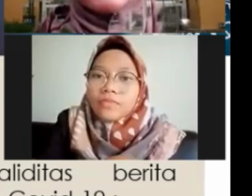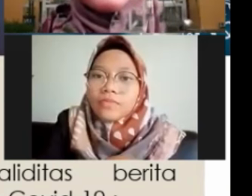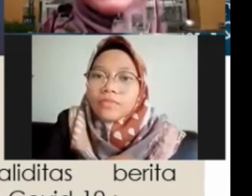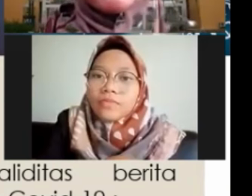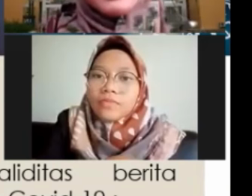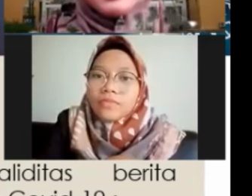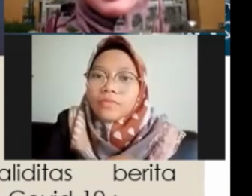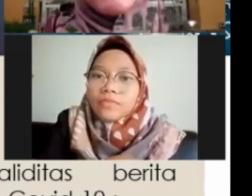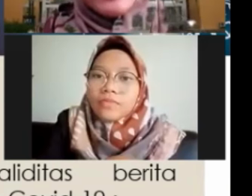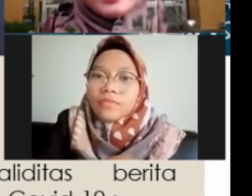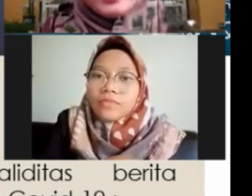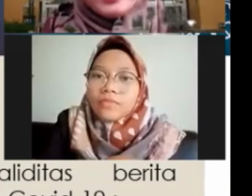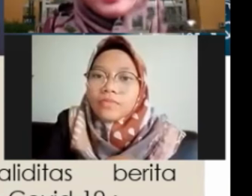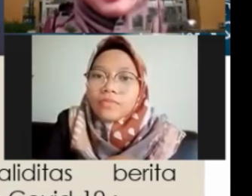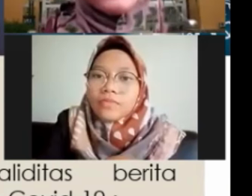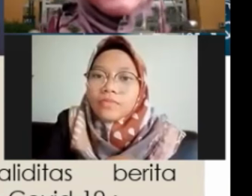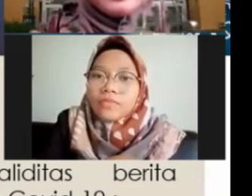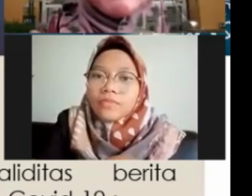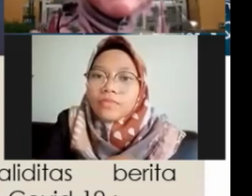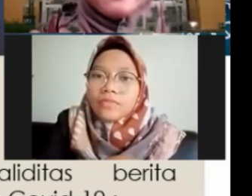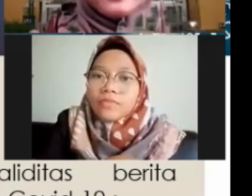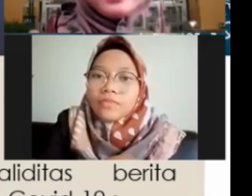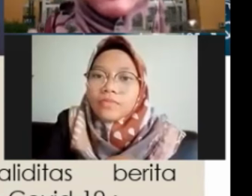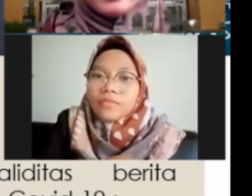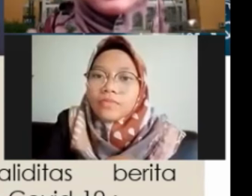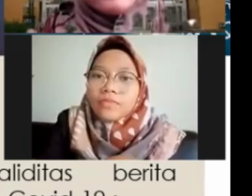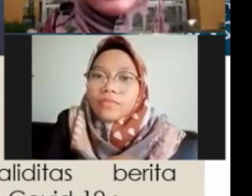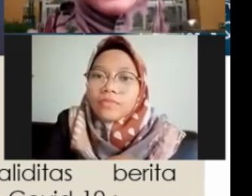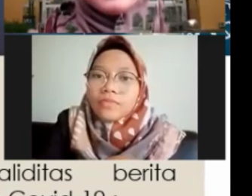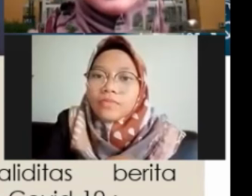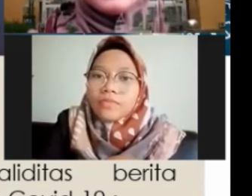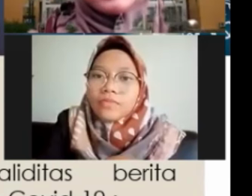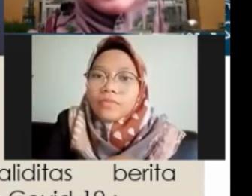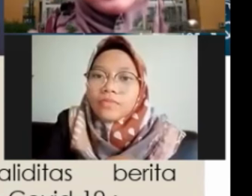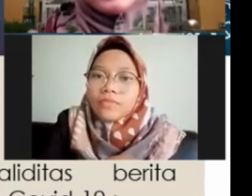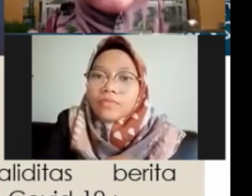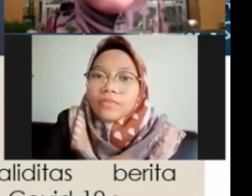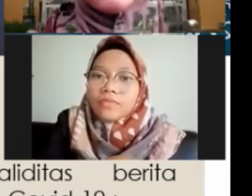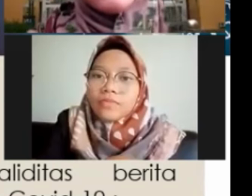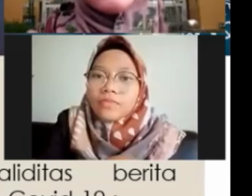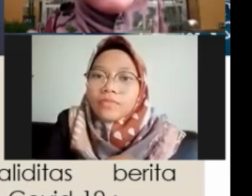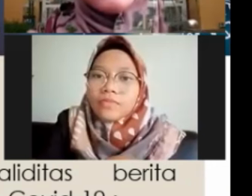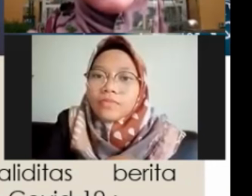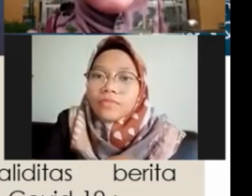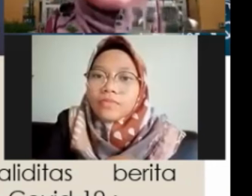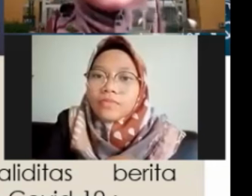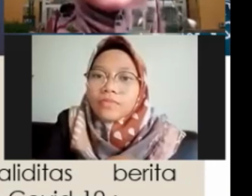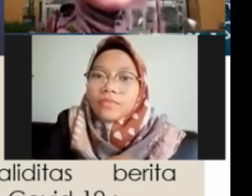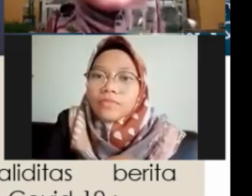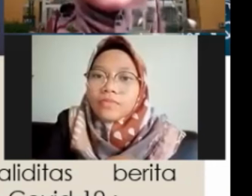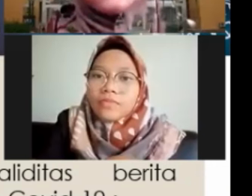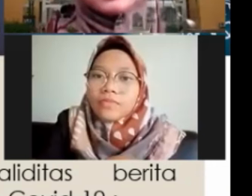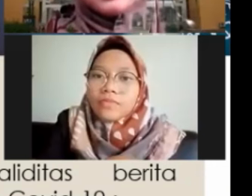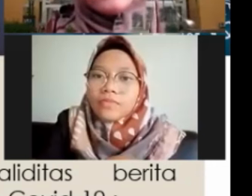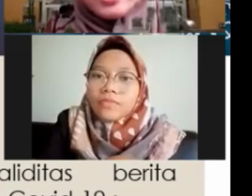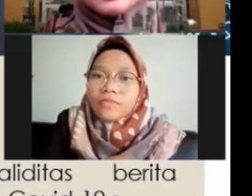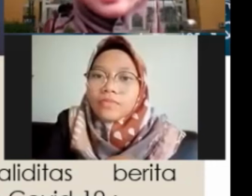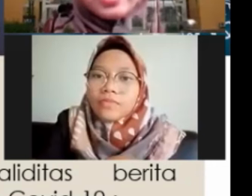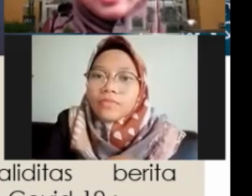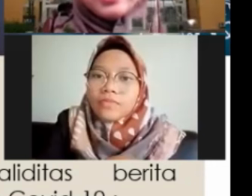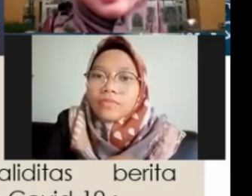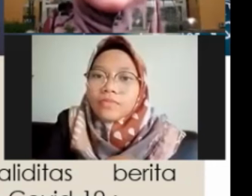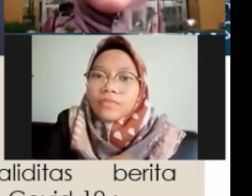ambil beberapa poin, yaitu yang pertama, vaksin untuk COVID-19 secara umum mengandung komponen yang sama dengan vaksin-vaksin yang sudah